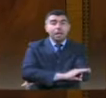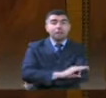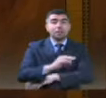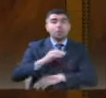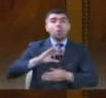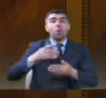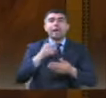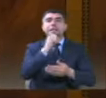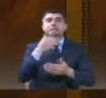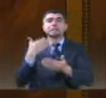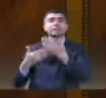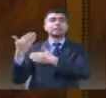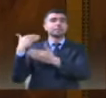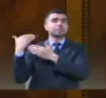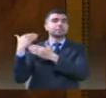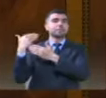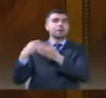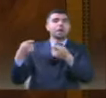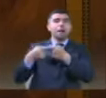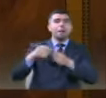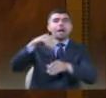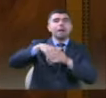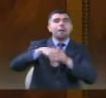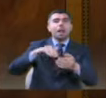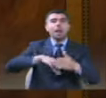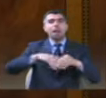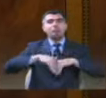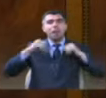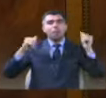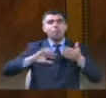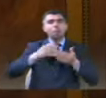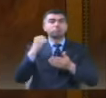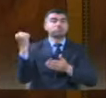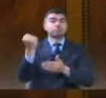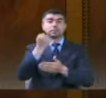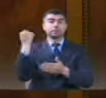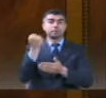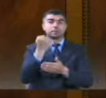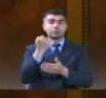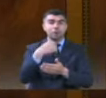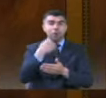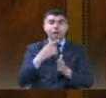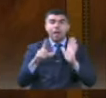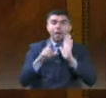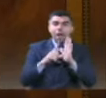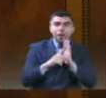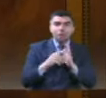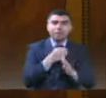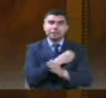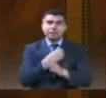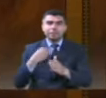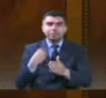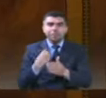اللي قديم في هذا البرلمان بحالي أنا يعرف شحال وهذا كينتظر. ومدونة التعاضد والصحة